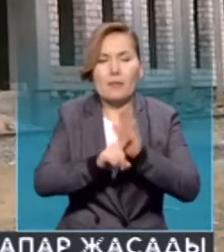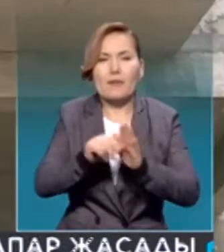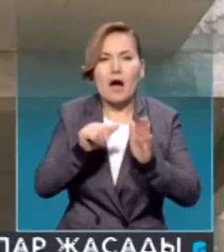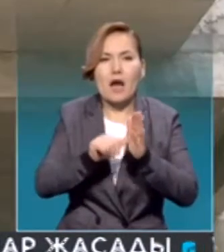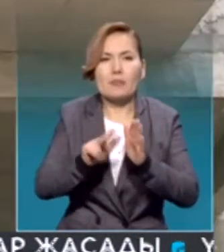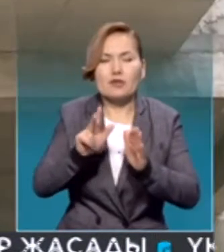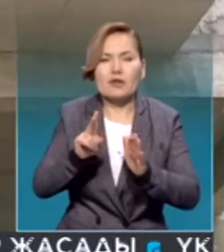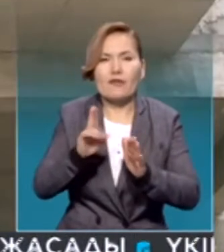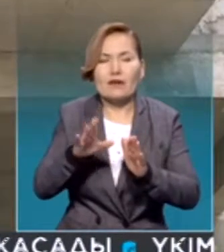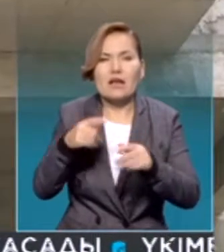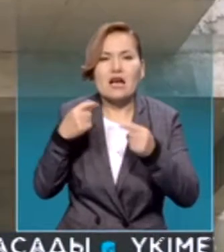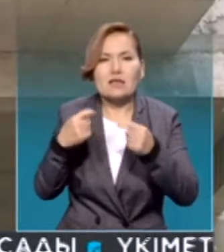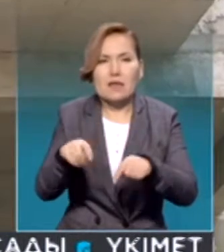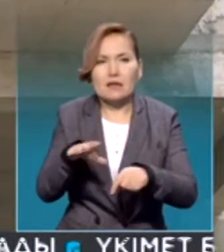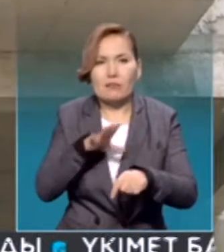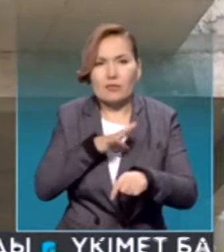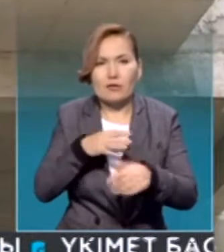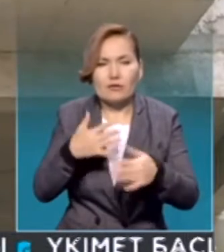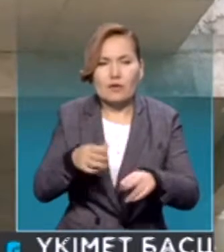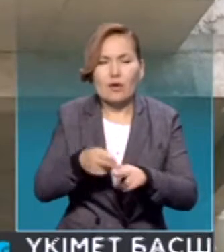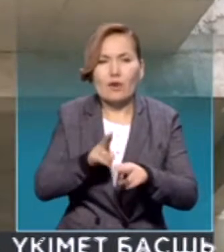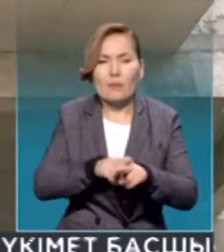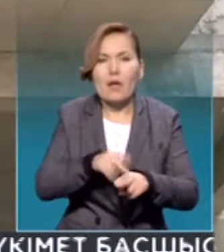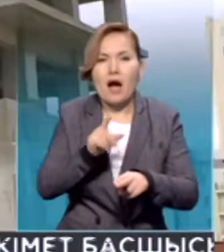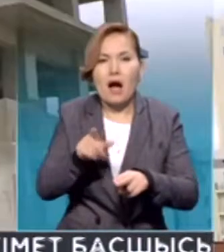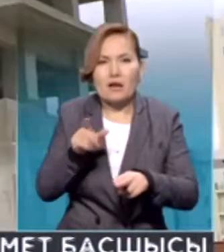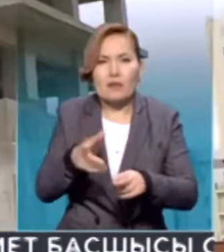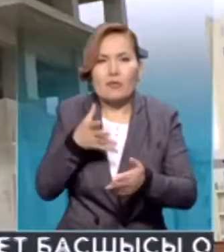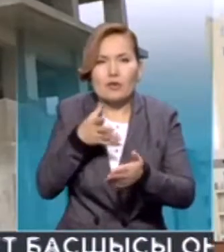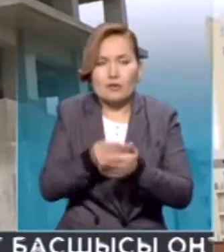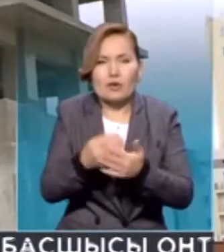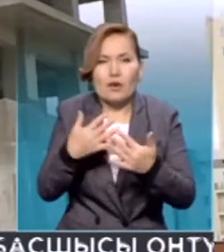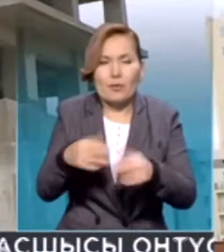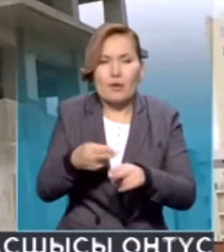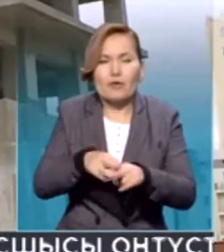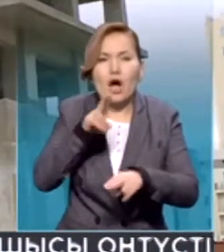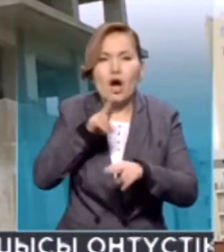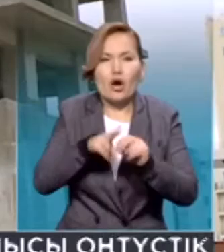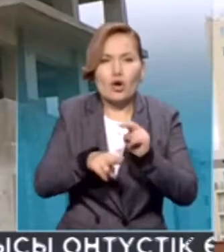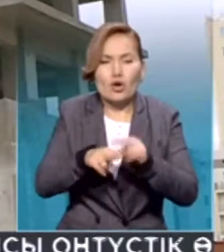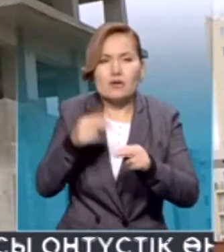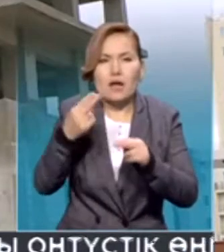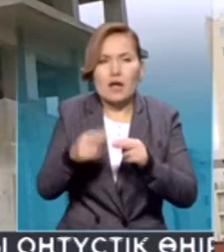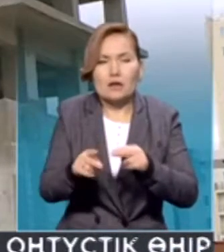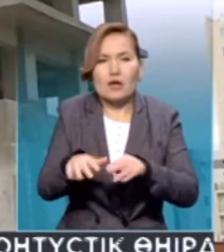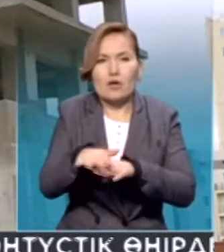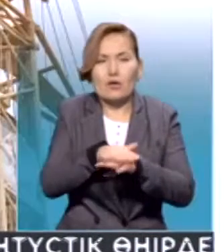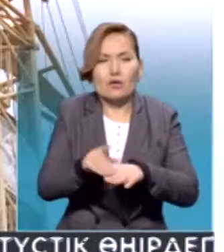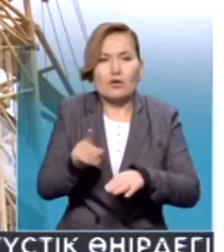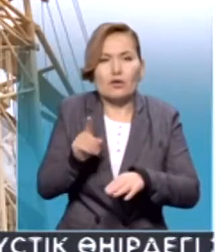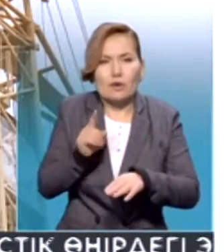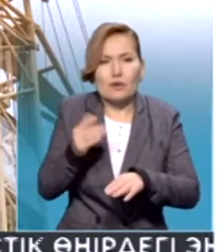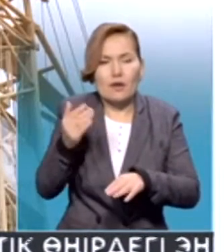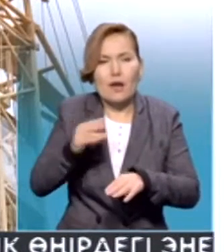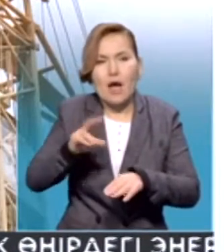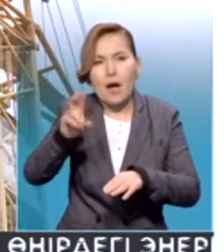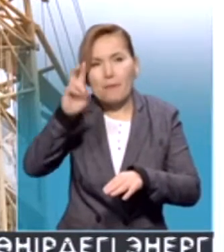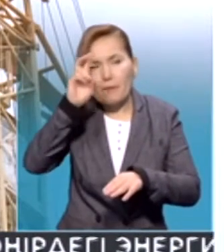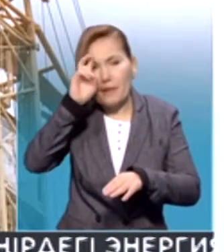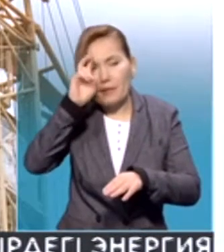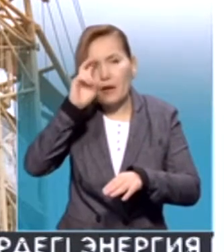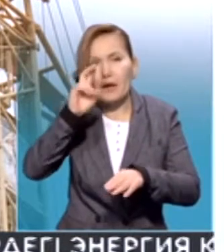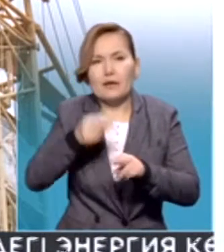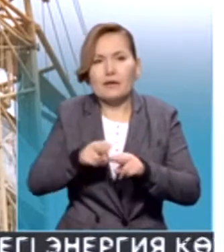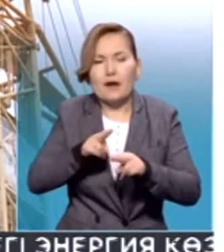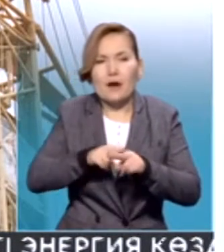сатылып кеткен. Тургундар бар жыйган тергенин баспана үчүн төлөгөн. Сондуктан курулуштун аякталуун таагатсыздана күтүп отур. Алайда мемлекеттик сөүлөт курулуш